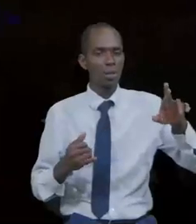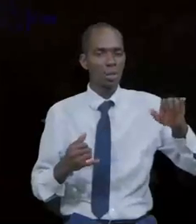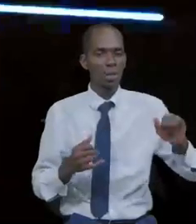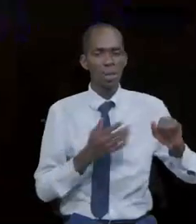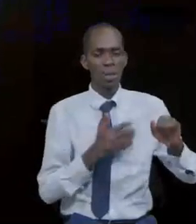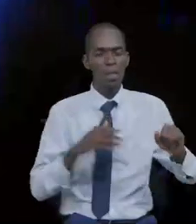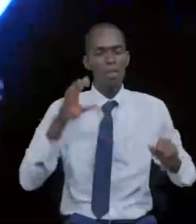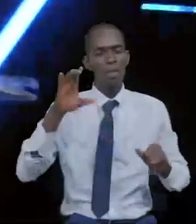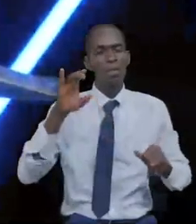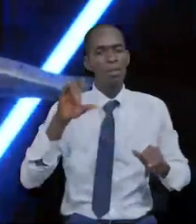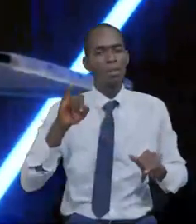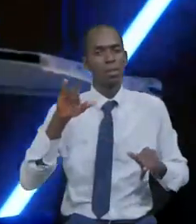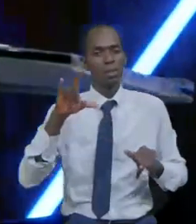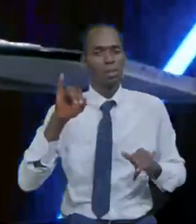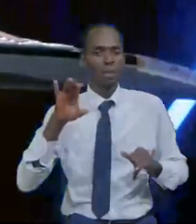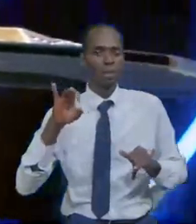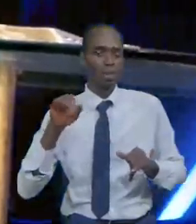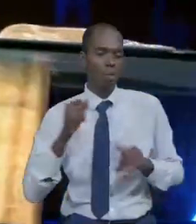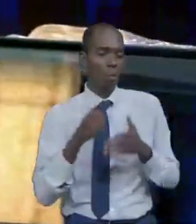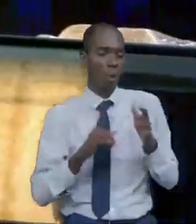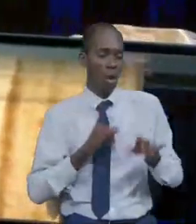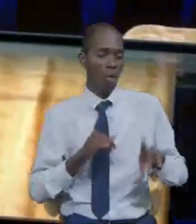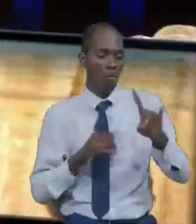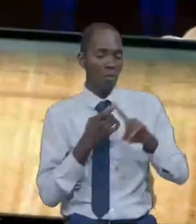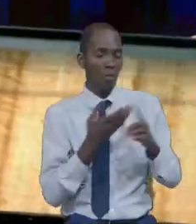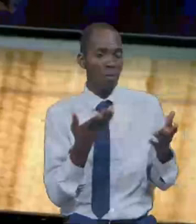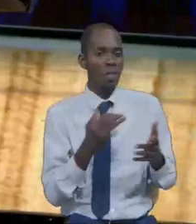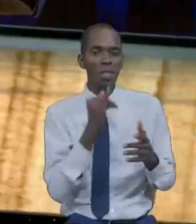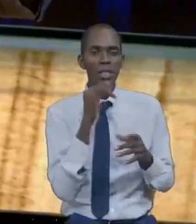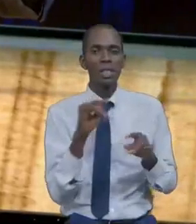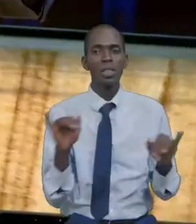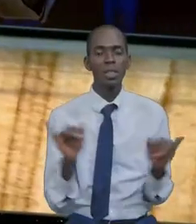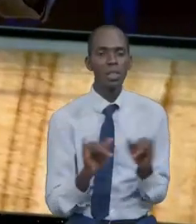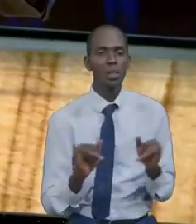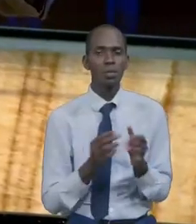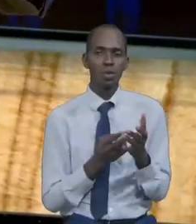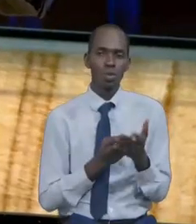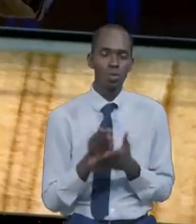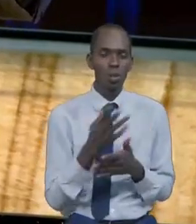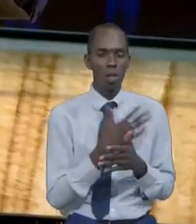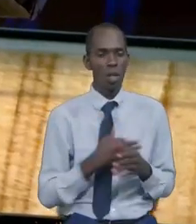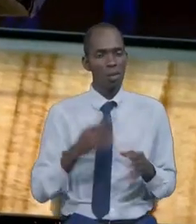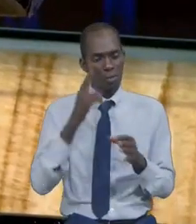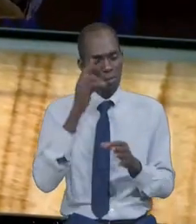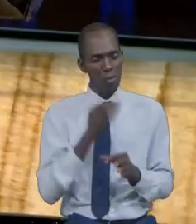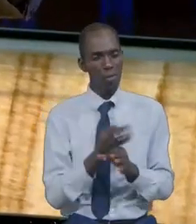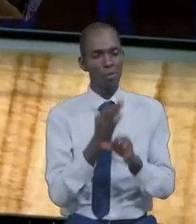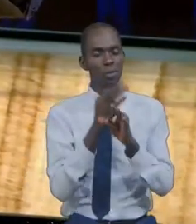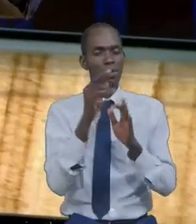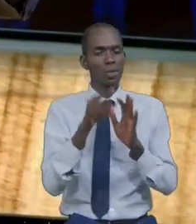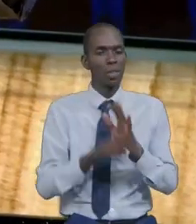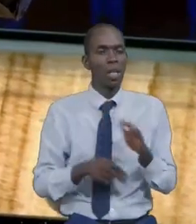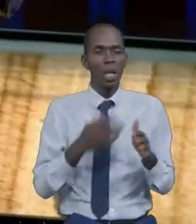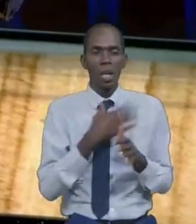vérité, la véracité, la vérité que j'ai depuis que je suis né de nouveau. Je ne modifie pas